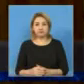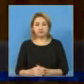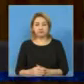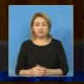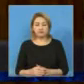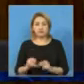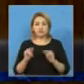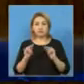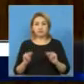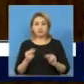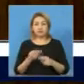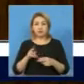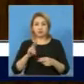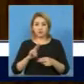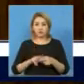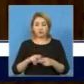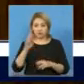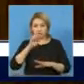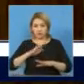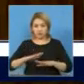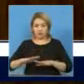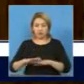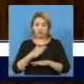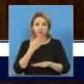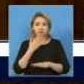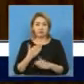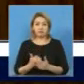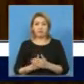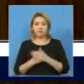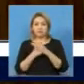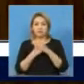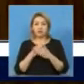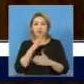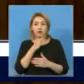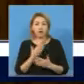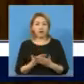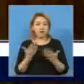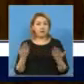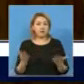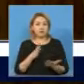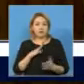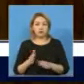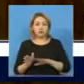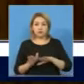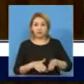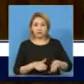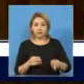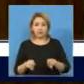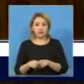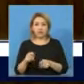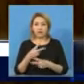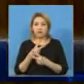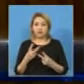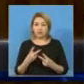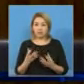Шын мәнінде осы мемлекет тілге мәртебе берілген уақыттан бері қаншама уақыт өтті. Соған қарамастан